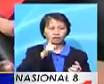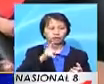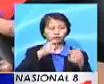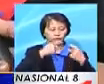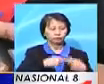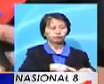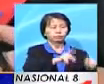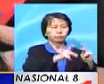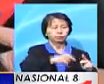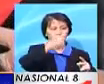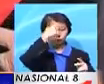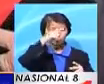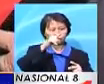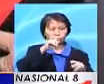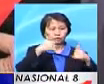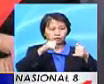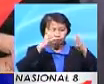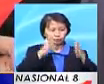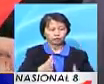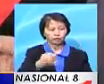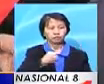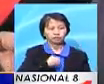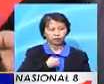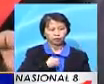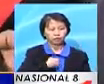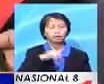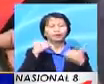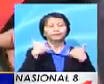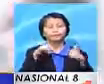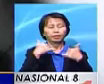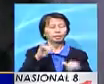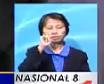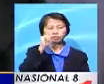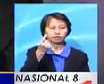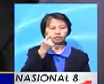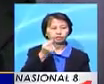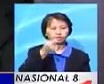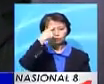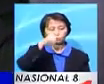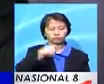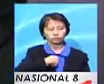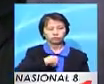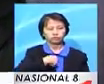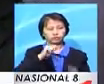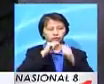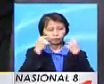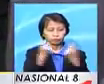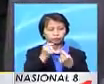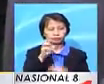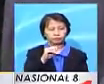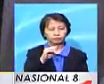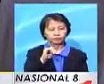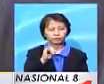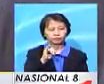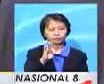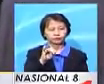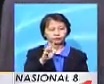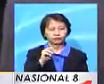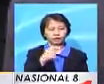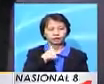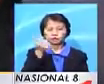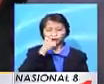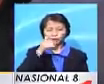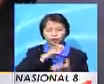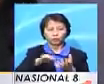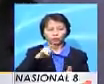platform untuk pemain-pemain saya main saja. Bagi saya, tim MIFA ni, saya tak nak spoil mereka.